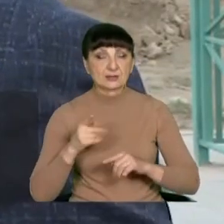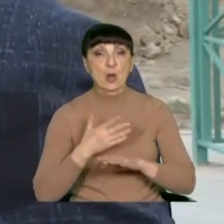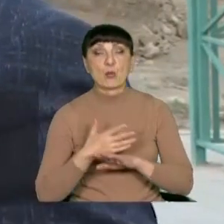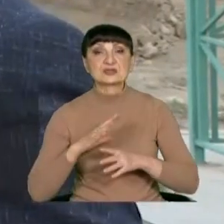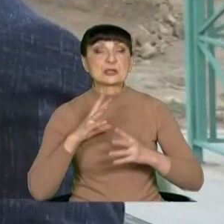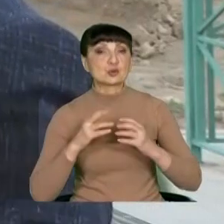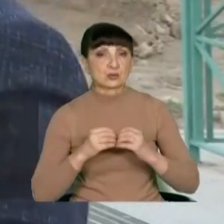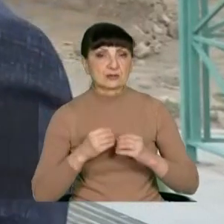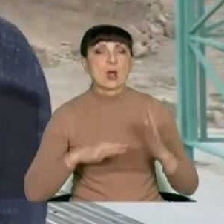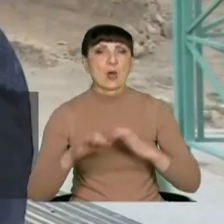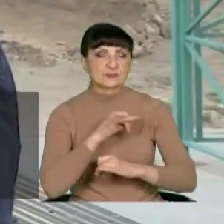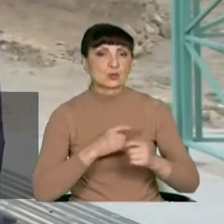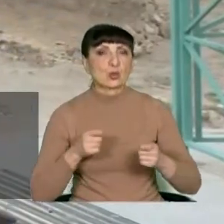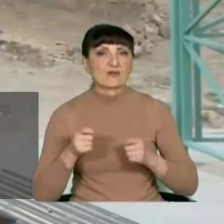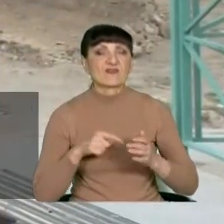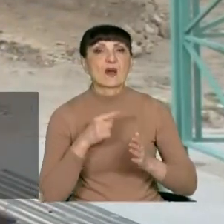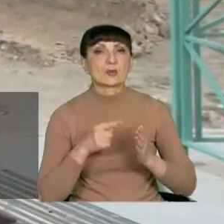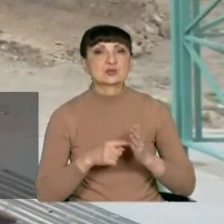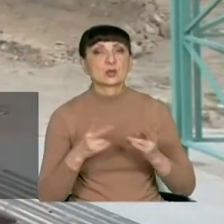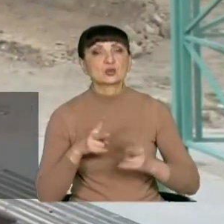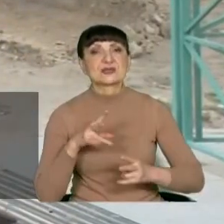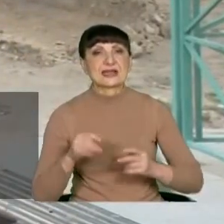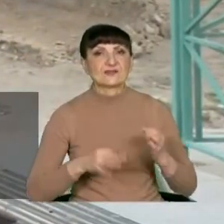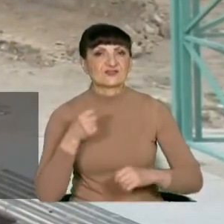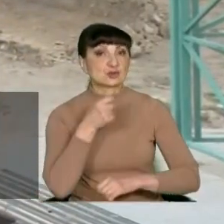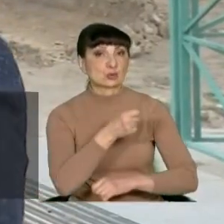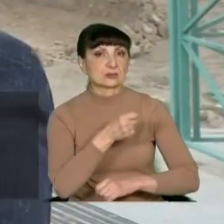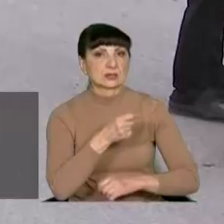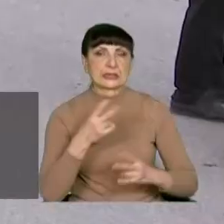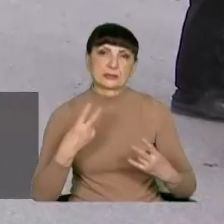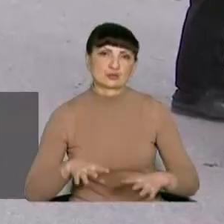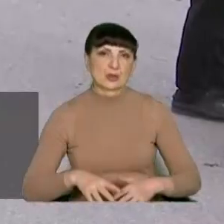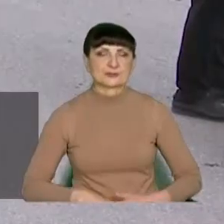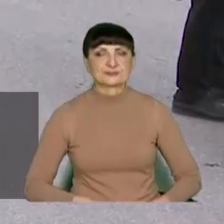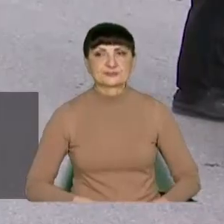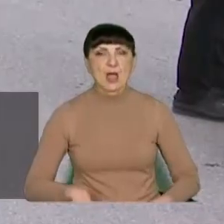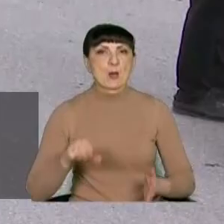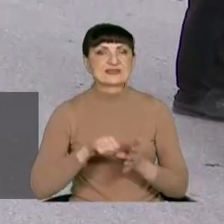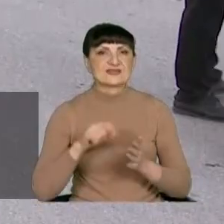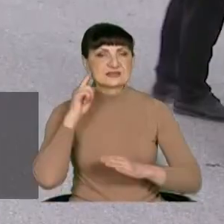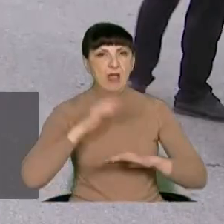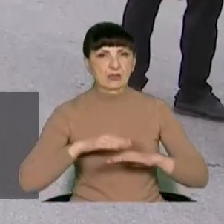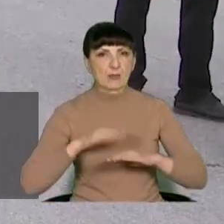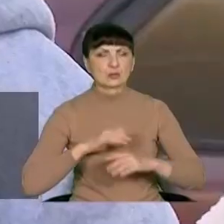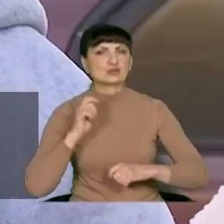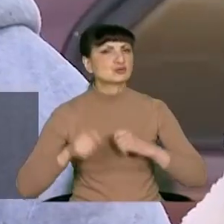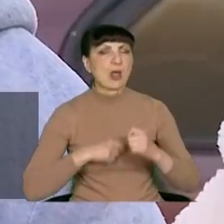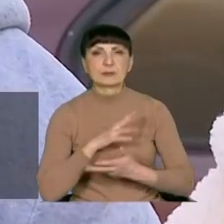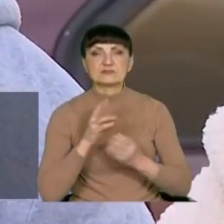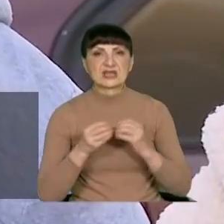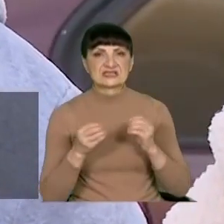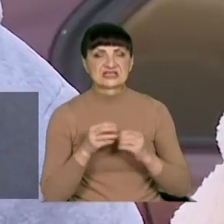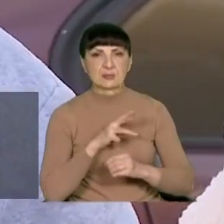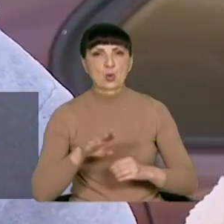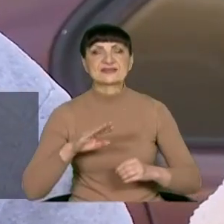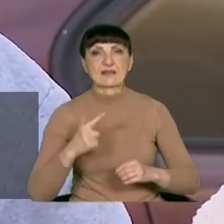получения результатов обсудим с руководством вопросы, стоит ли подавать в суд на подрядчика. Представители Акимата оценили ущерб в 10 миллионов